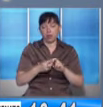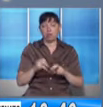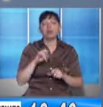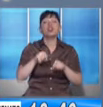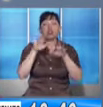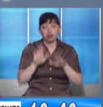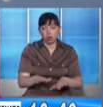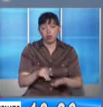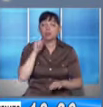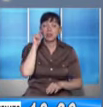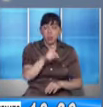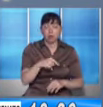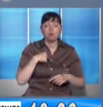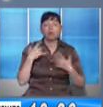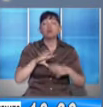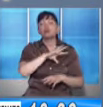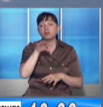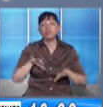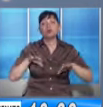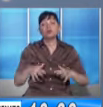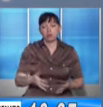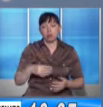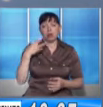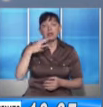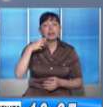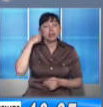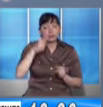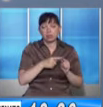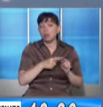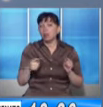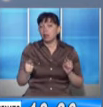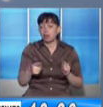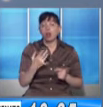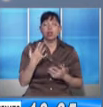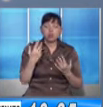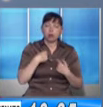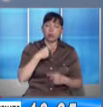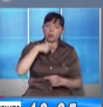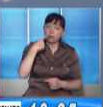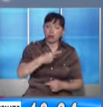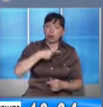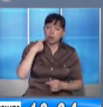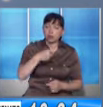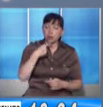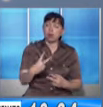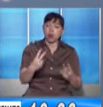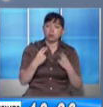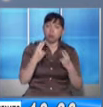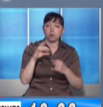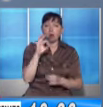rezolvăm. Noi am obosit toți de 30 de ani de zile când ne spun politicienii despre